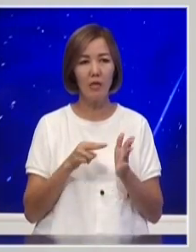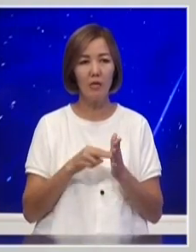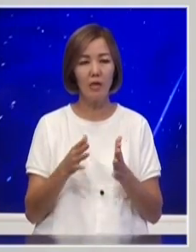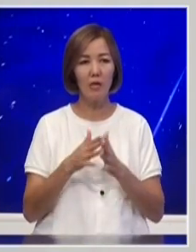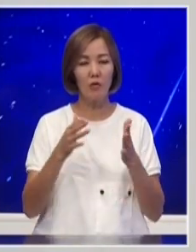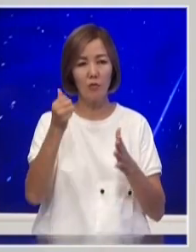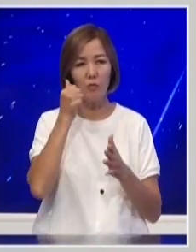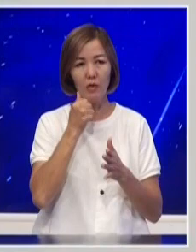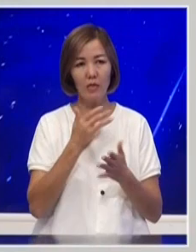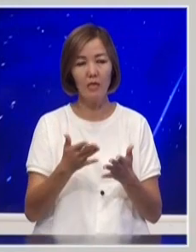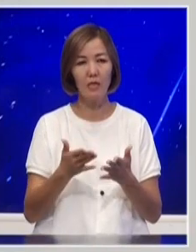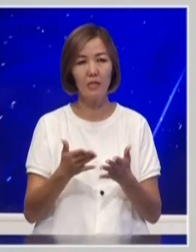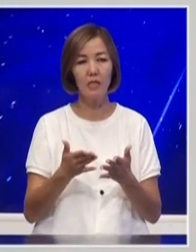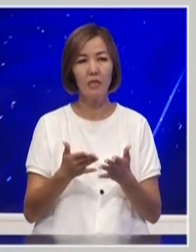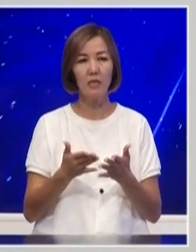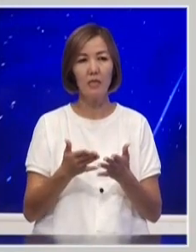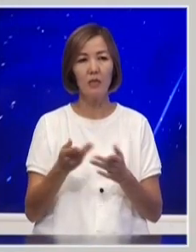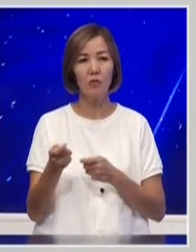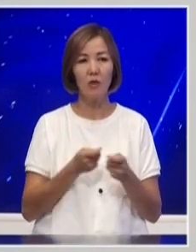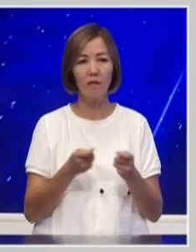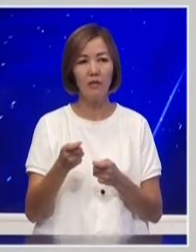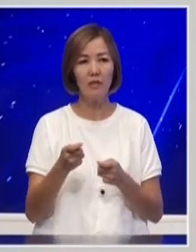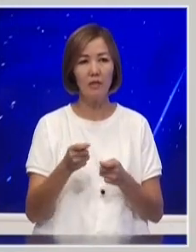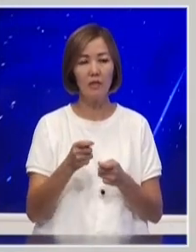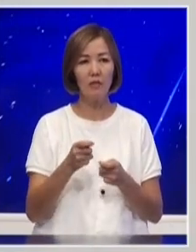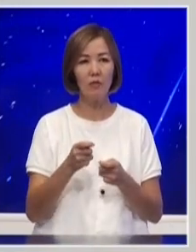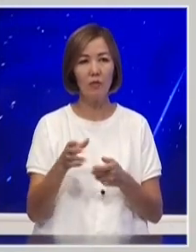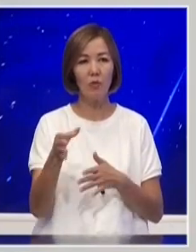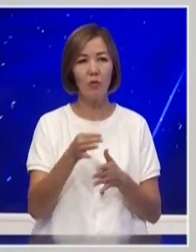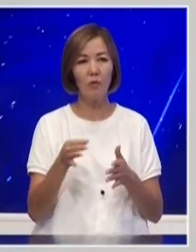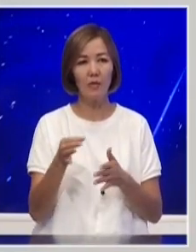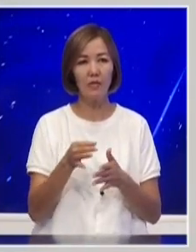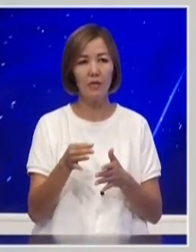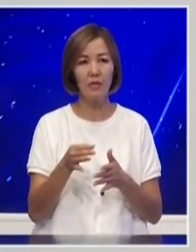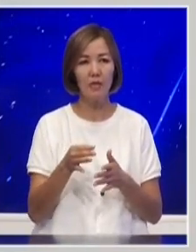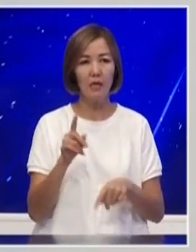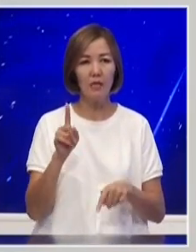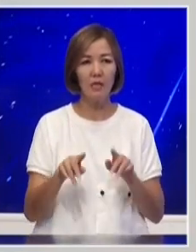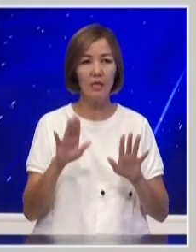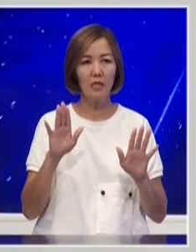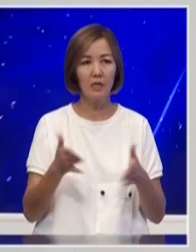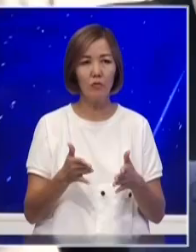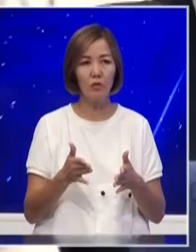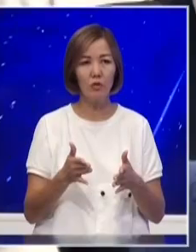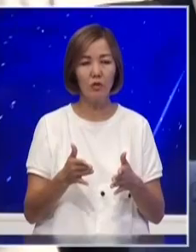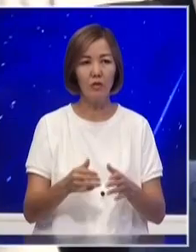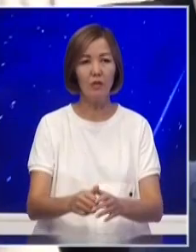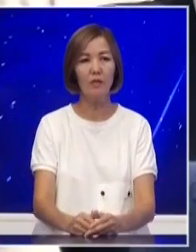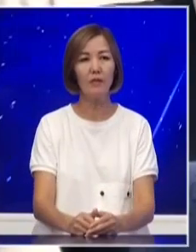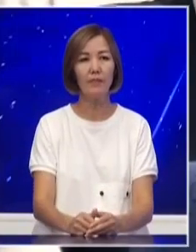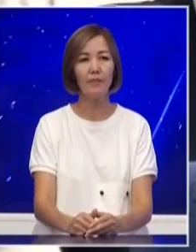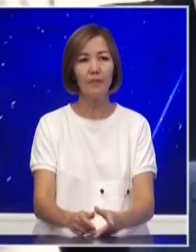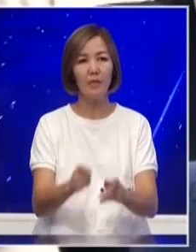огромную благодарность и понимаю, что это редкий случай, когда вот так вот можно сделать.